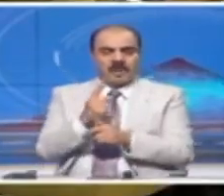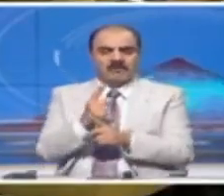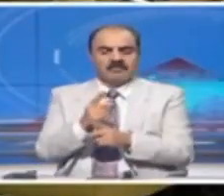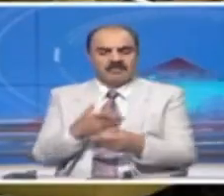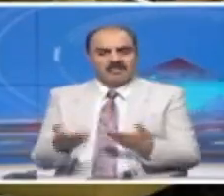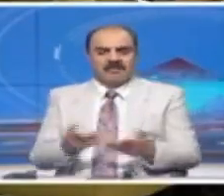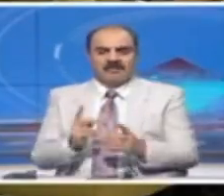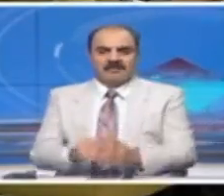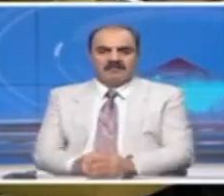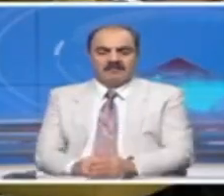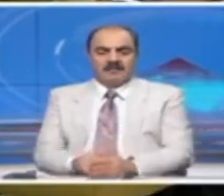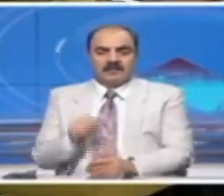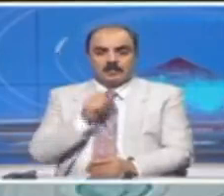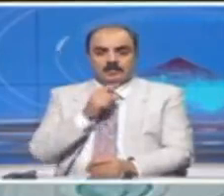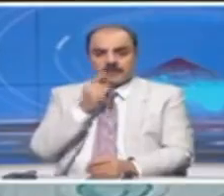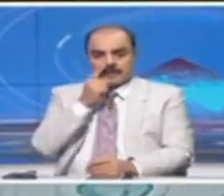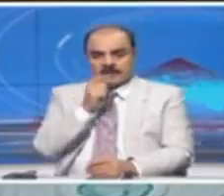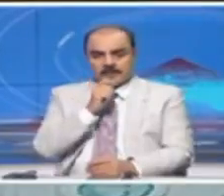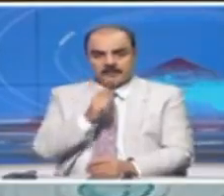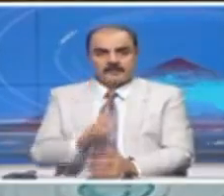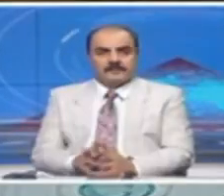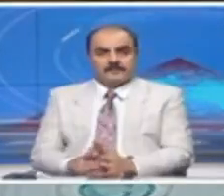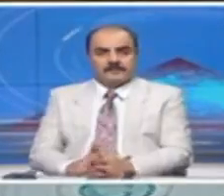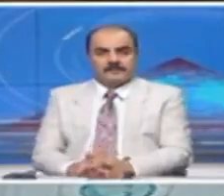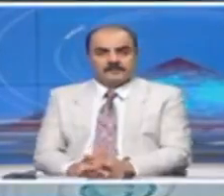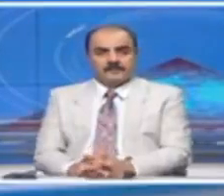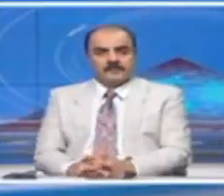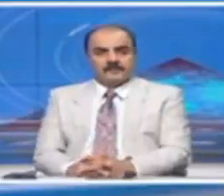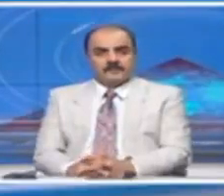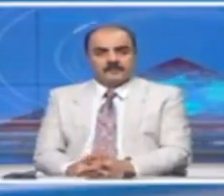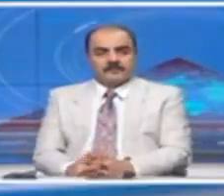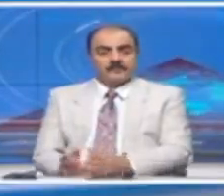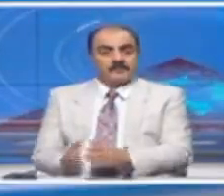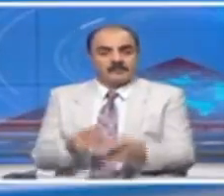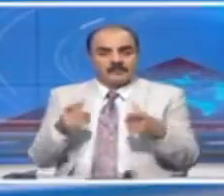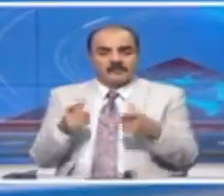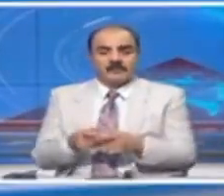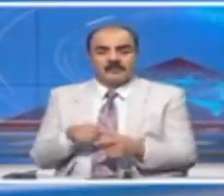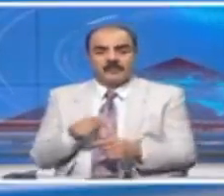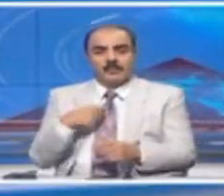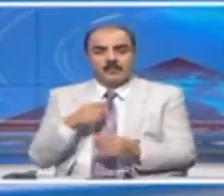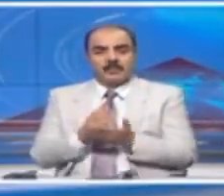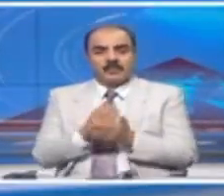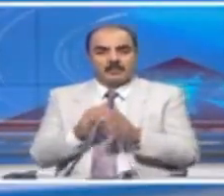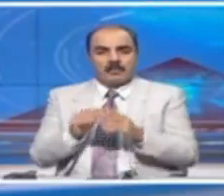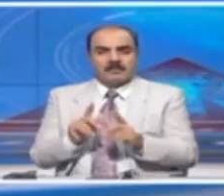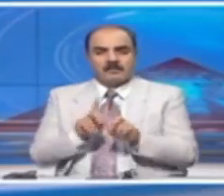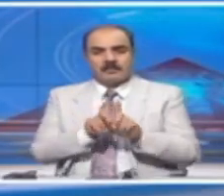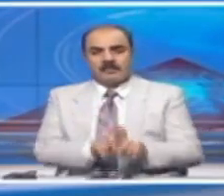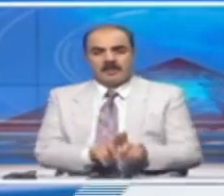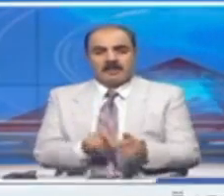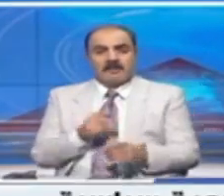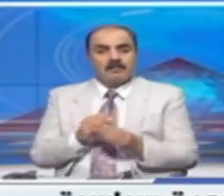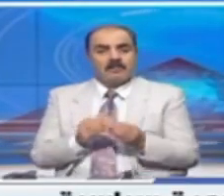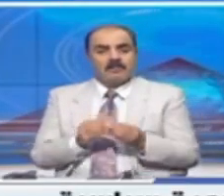الوطنية. سوزان مصطفى، التلفزيون المصري. وعلى هامش الاجتماع بحث وزير الخارجية سامح